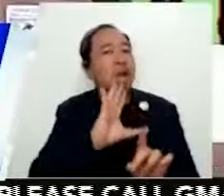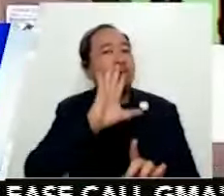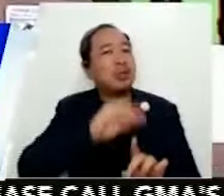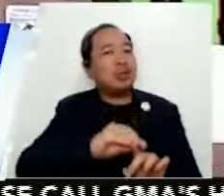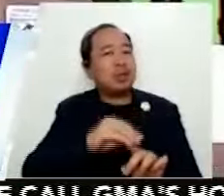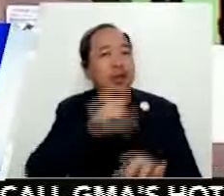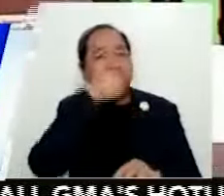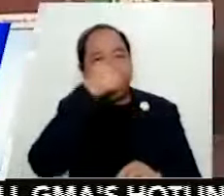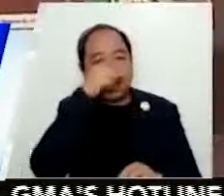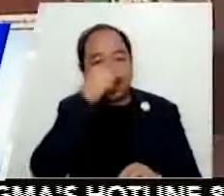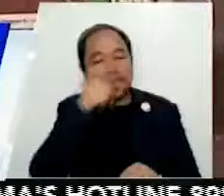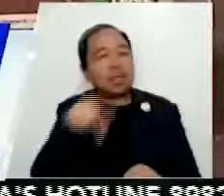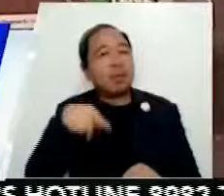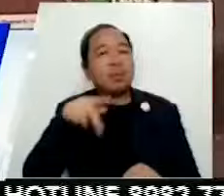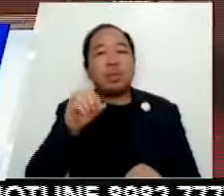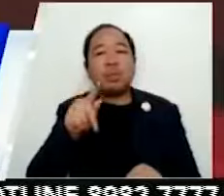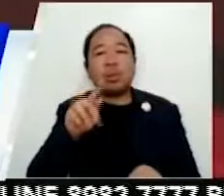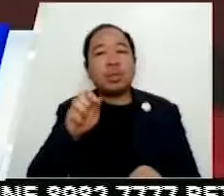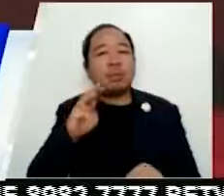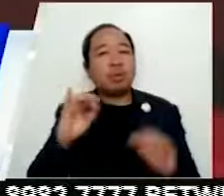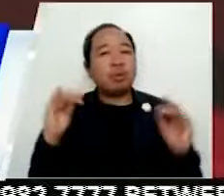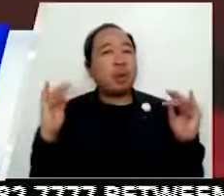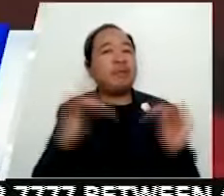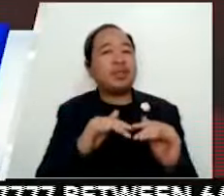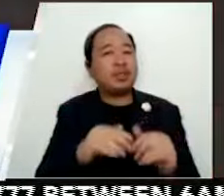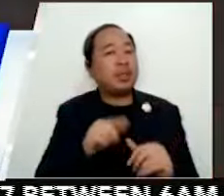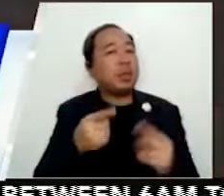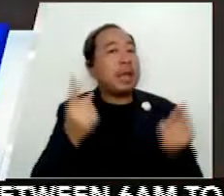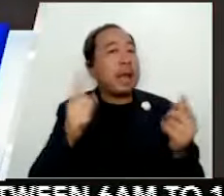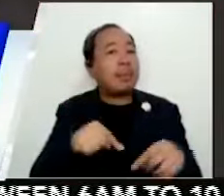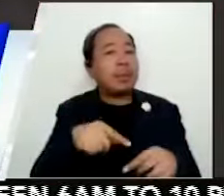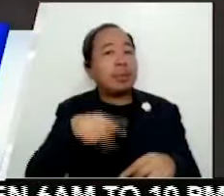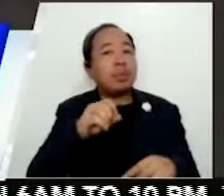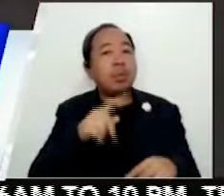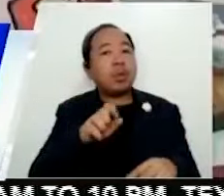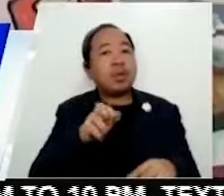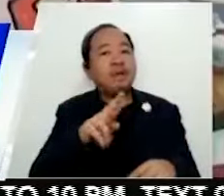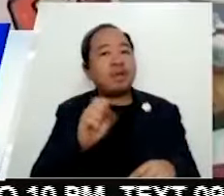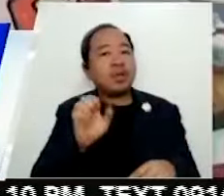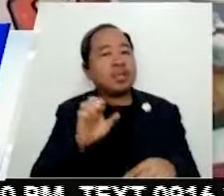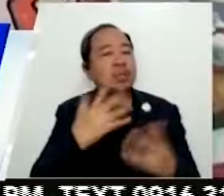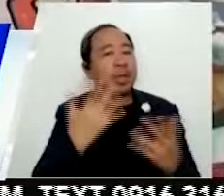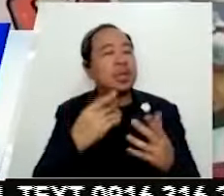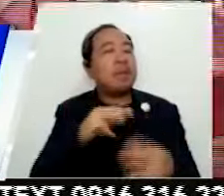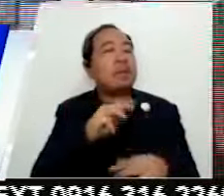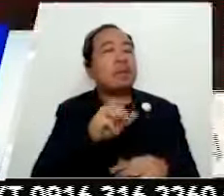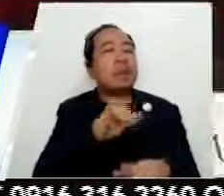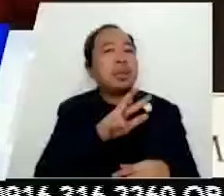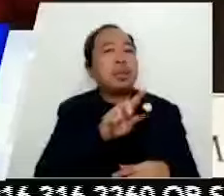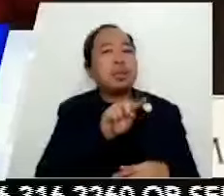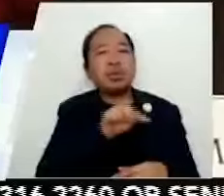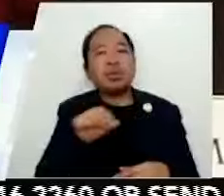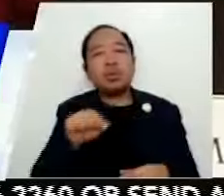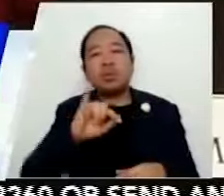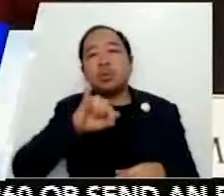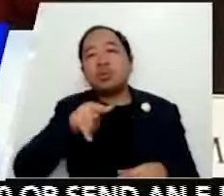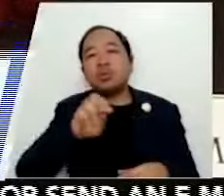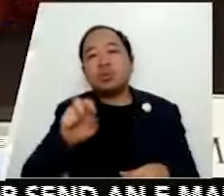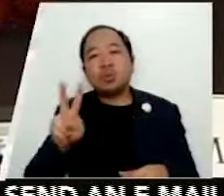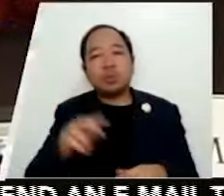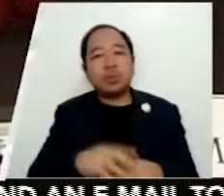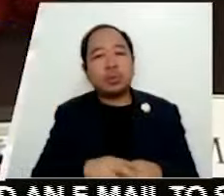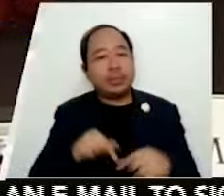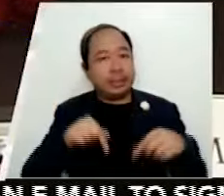Pokemon Convention. Magaganap ang Pokeverse Expo mula May 31 hanggang June 2. This could be a good bridge